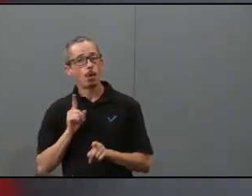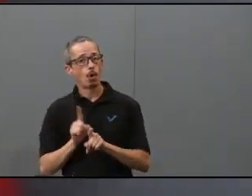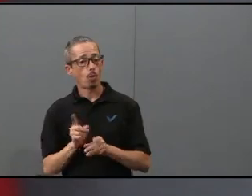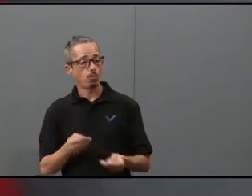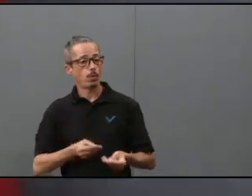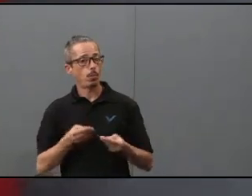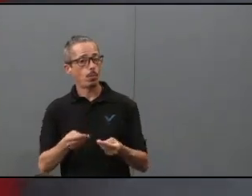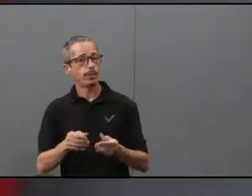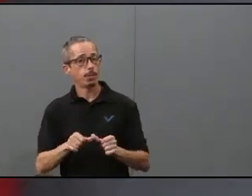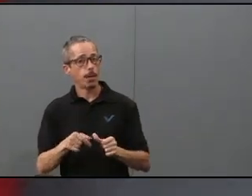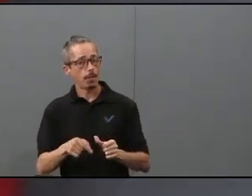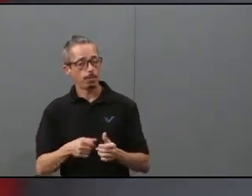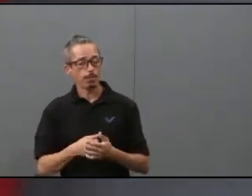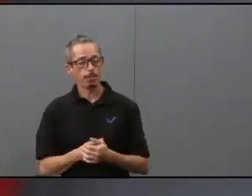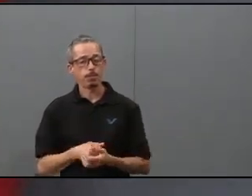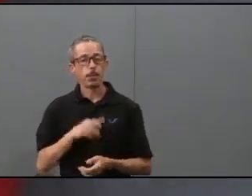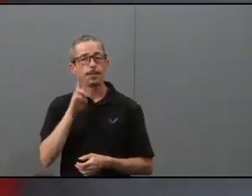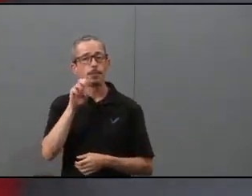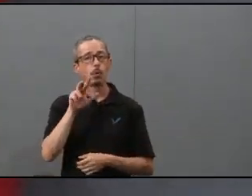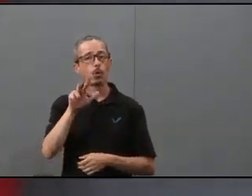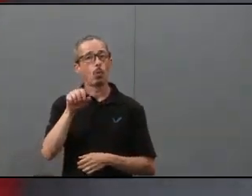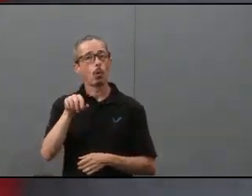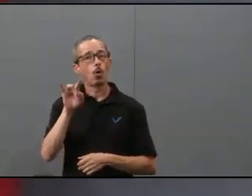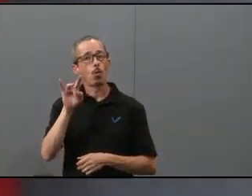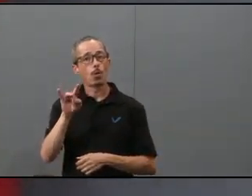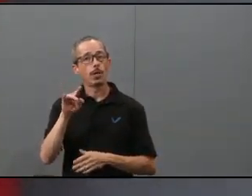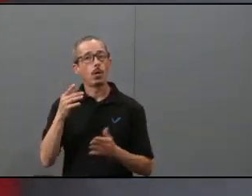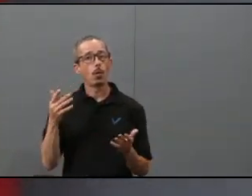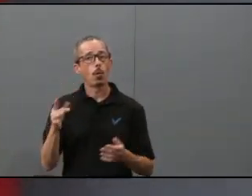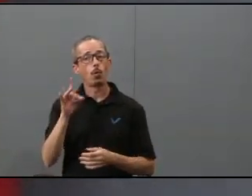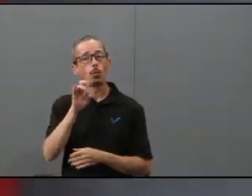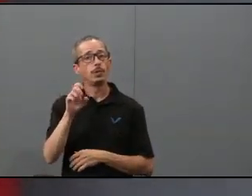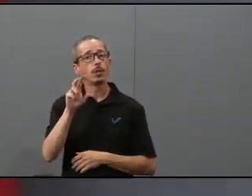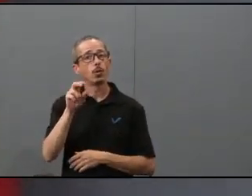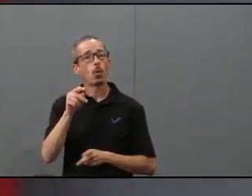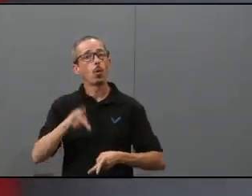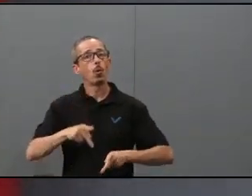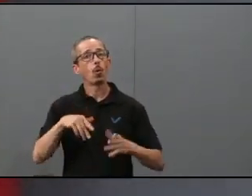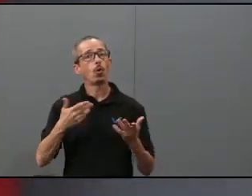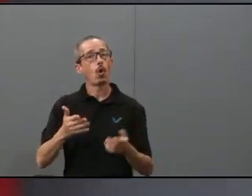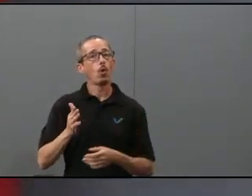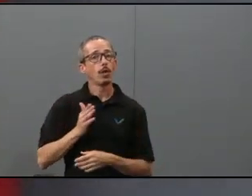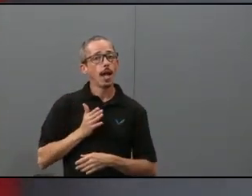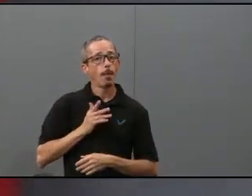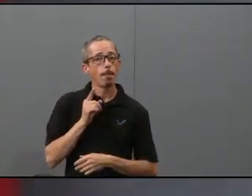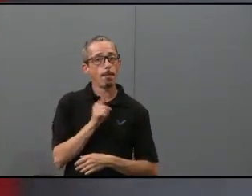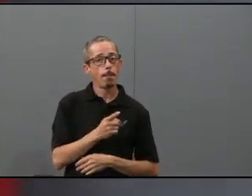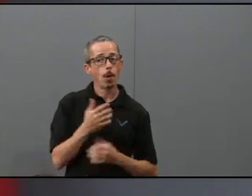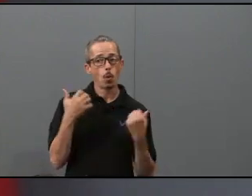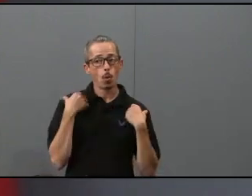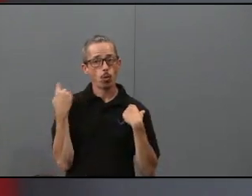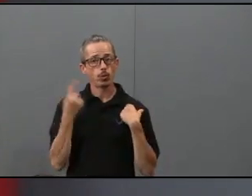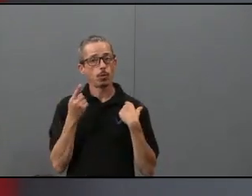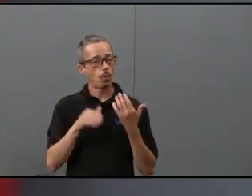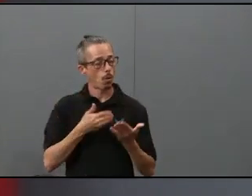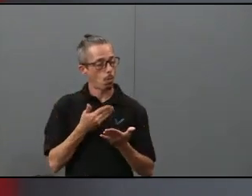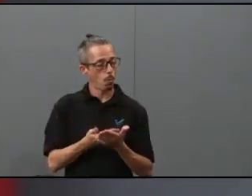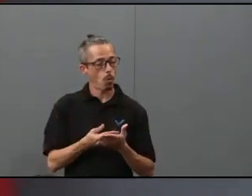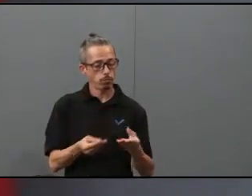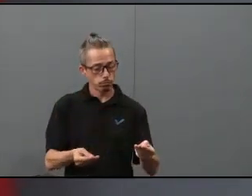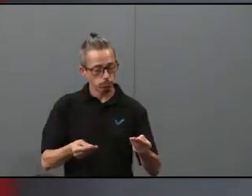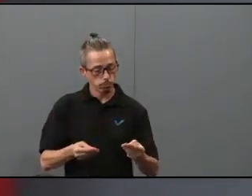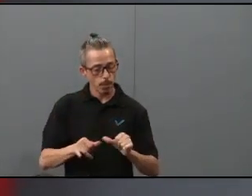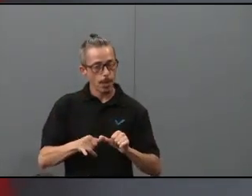déposé à 6.3.8 le 830 rue notred-dame le Conseil approuve les plans de